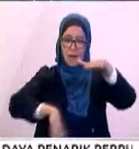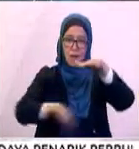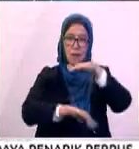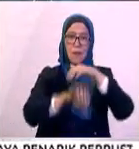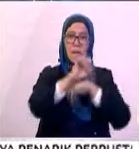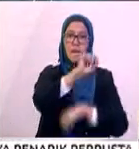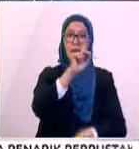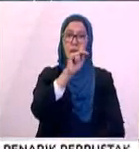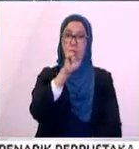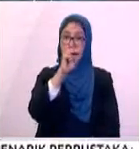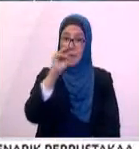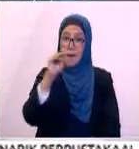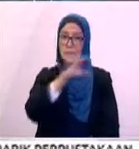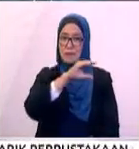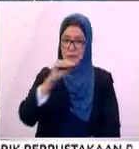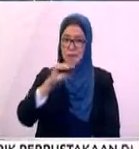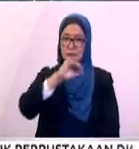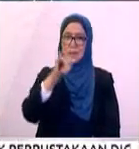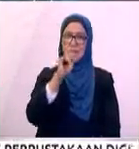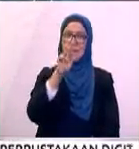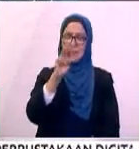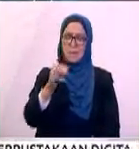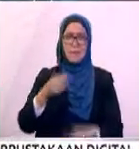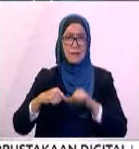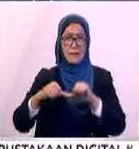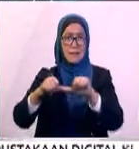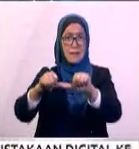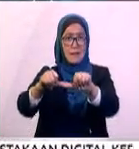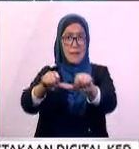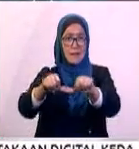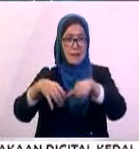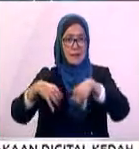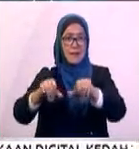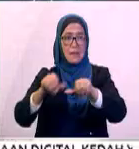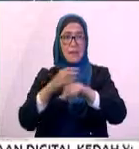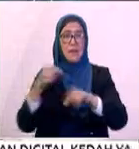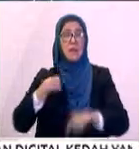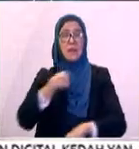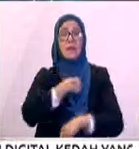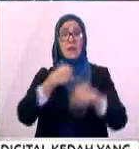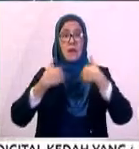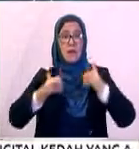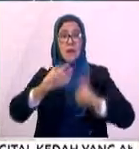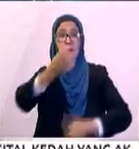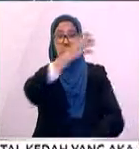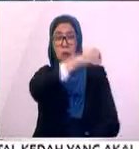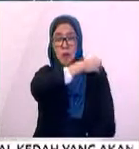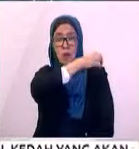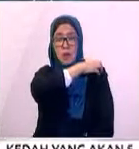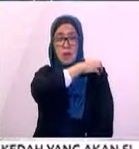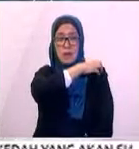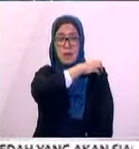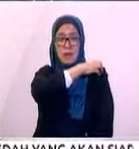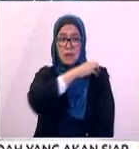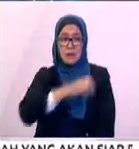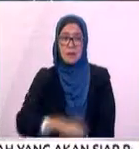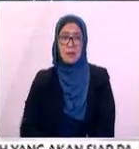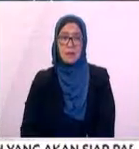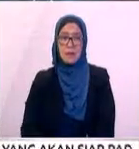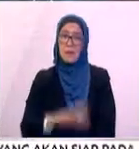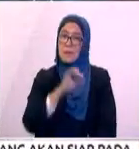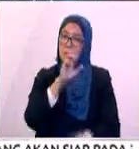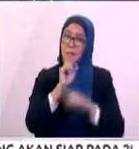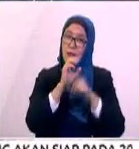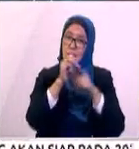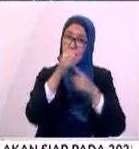JAKIM yang memang berjalan teruslah kita. Dan kita mempunyai pegawai kader JAKIM atau bukan